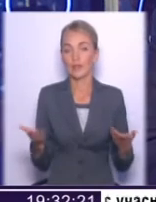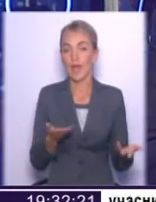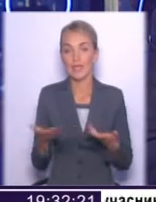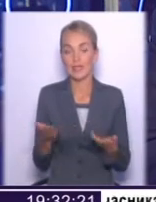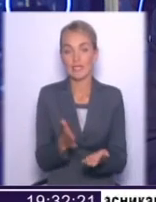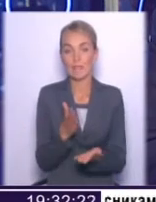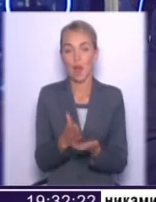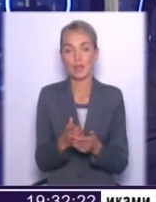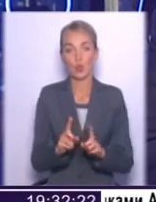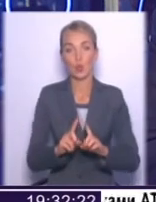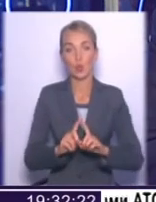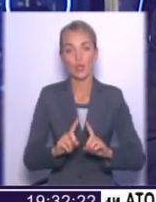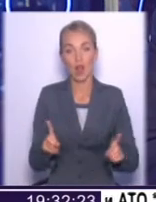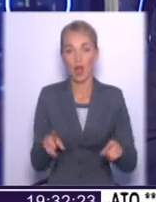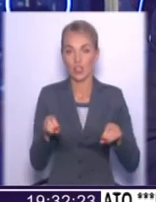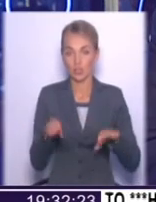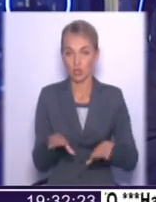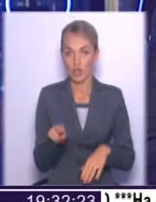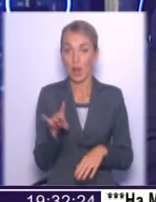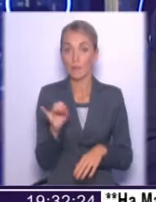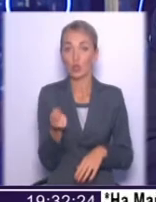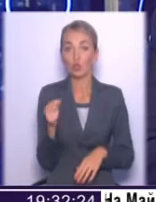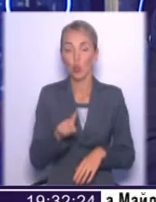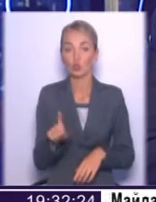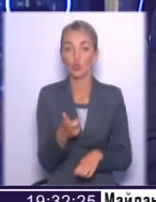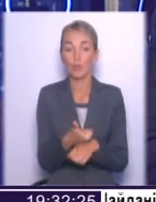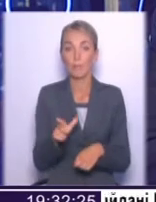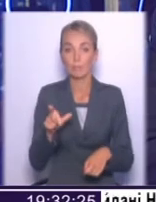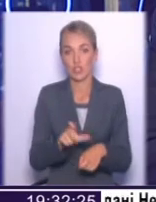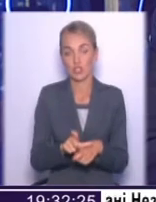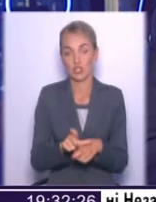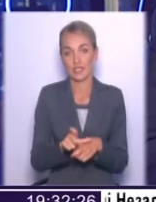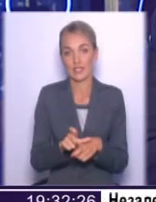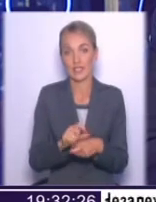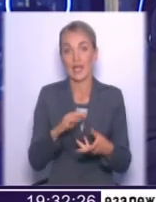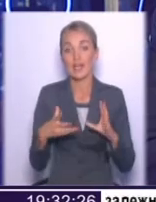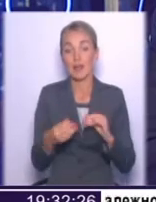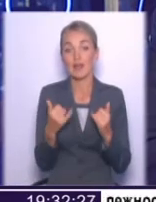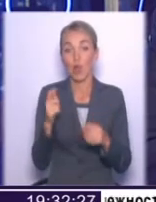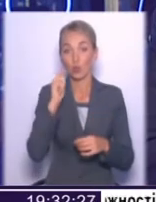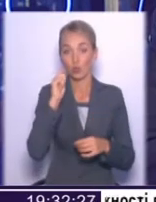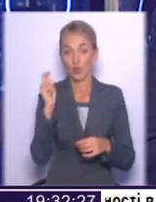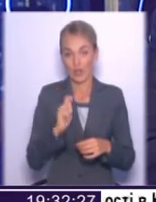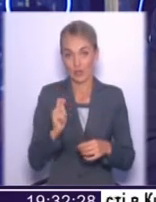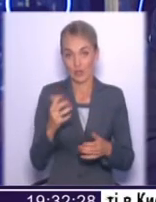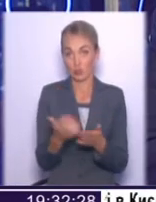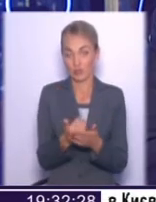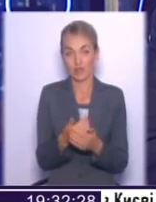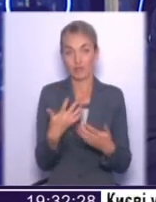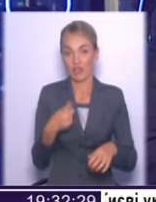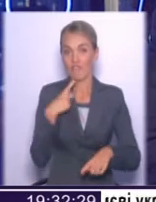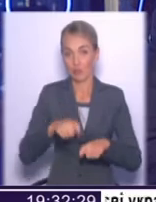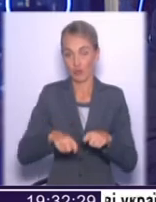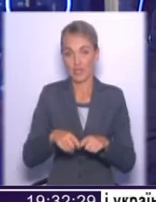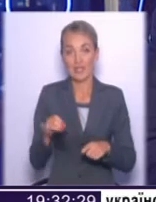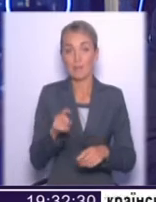мати унікальне рішення, при тому, що більшість рецептів для успіху країн світу, вони вже давно випробані. І насправді